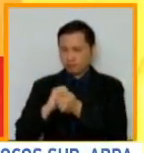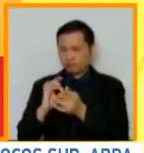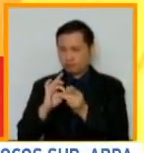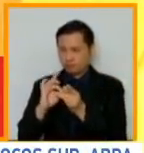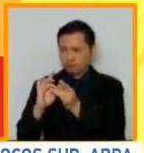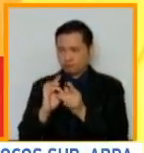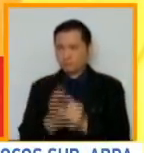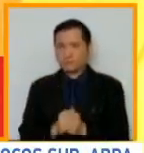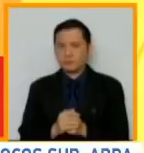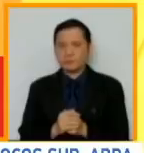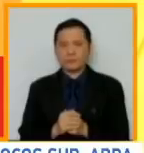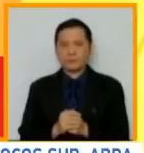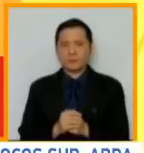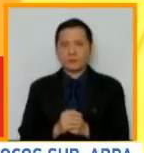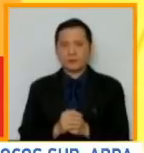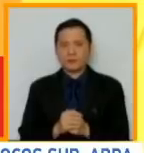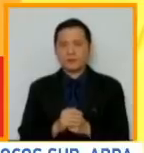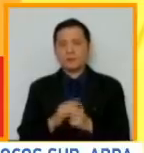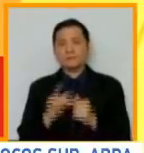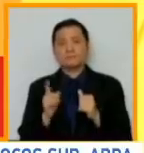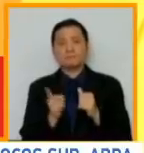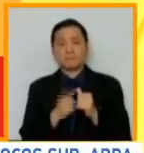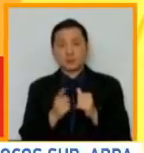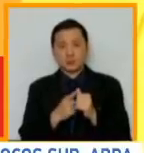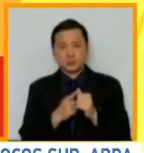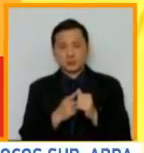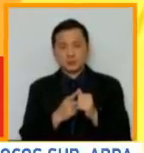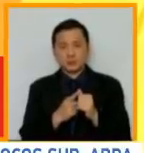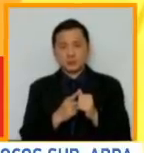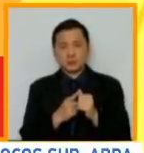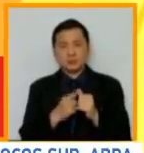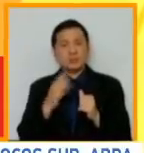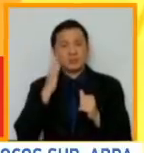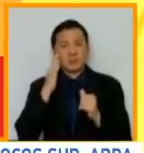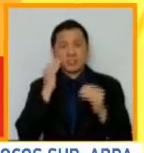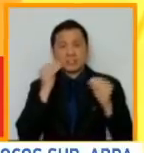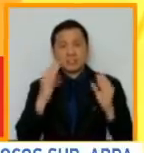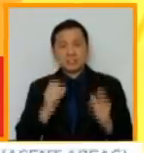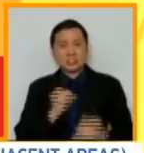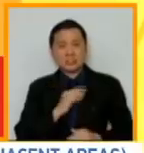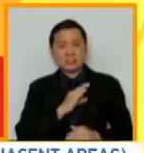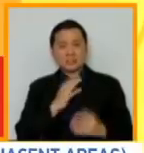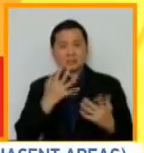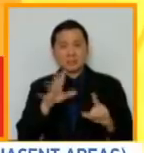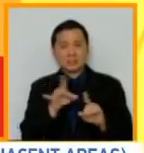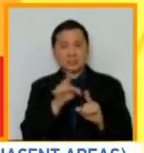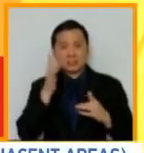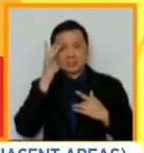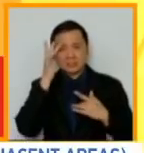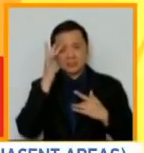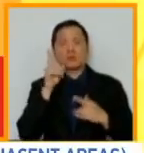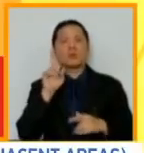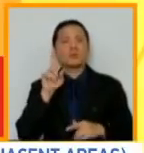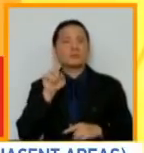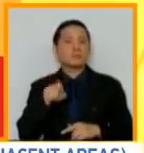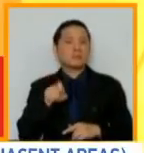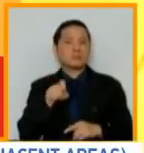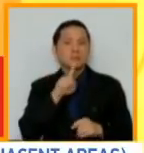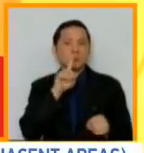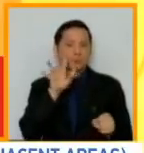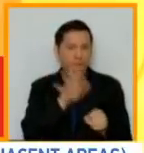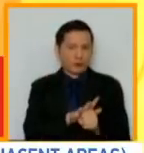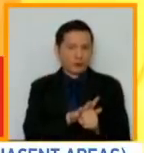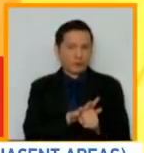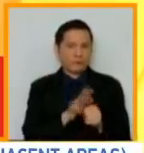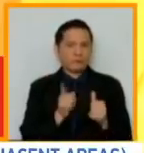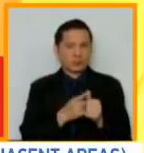kung yung mga sinasabi nagpositibo, kung talagang positibo batay doon sa RT-PCR, no? At kung sakali